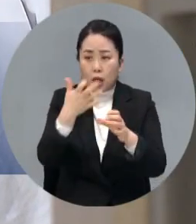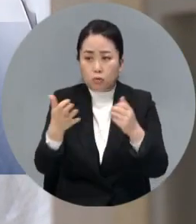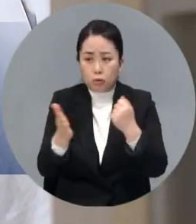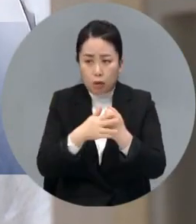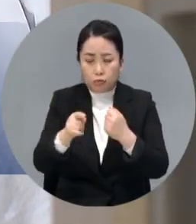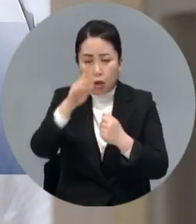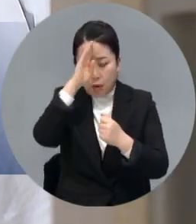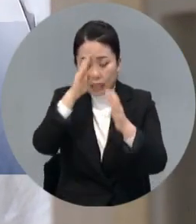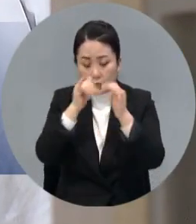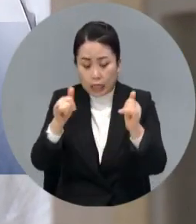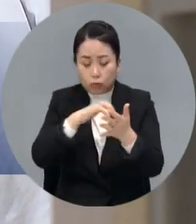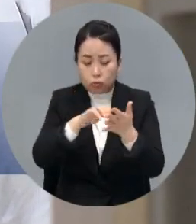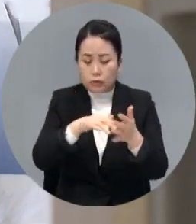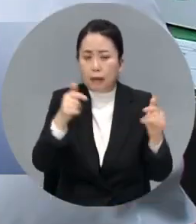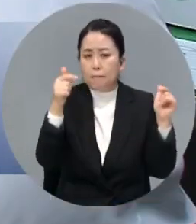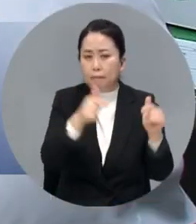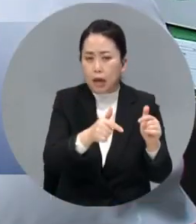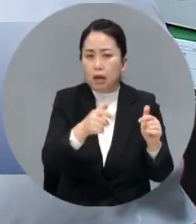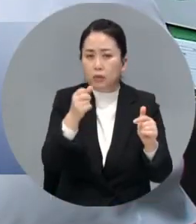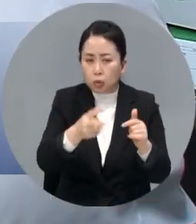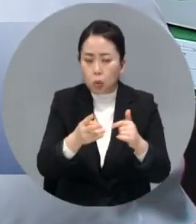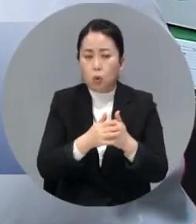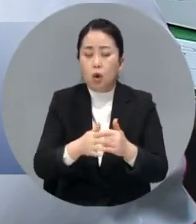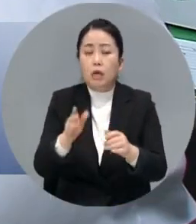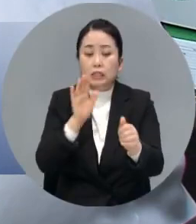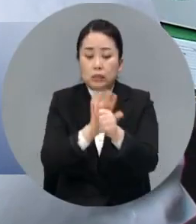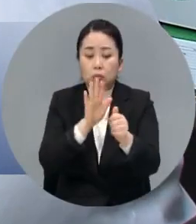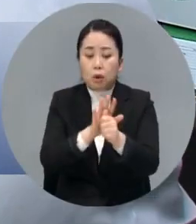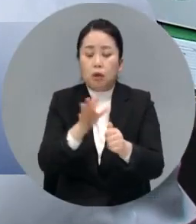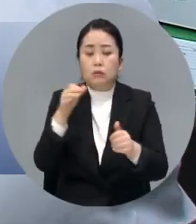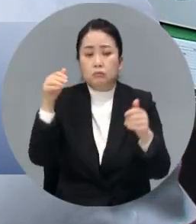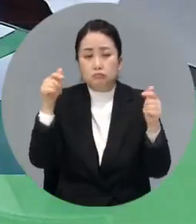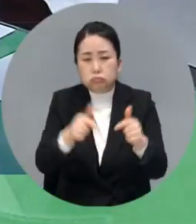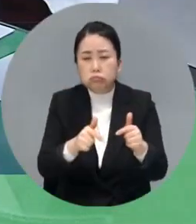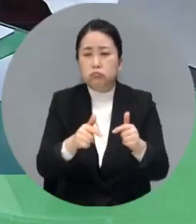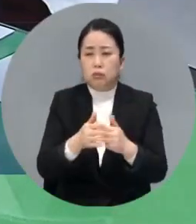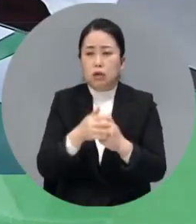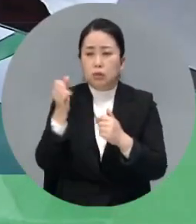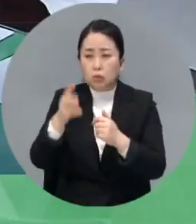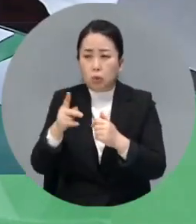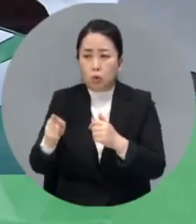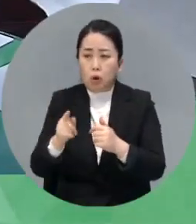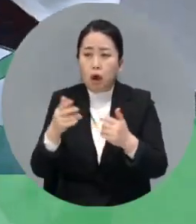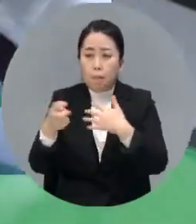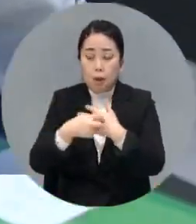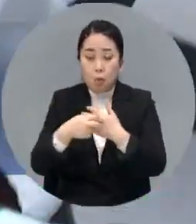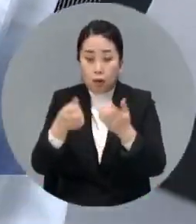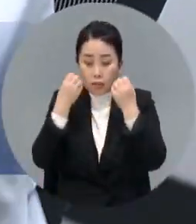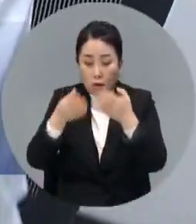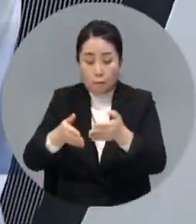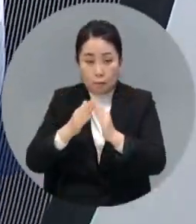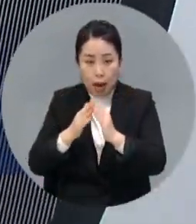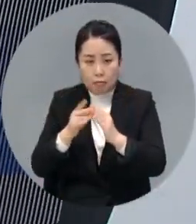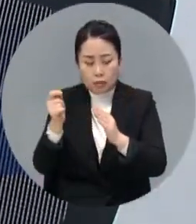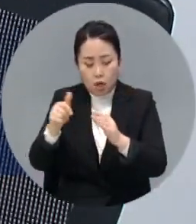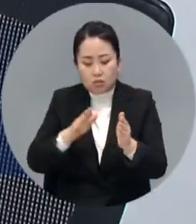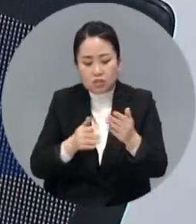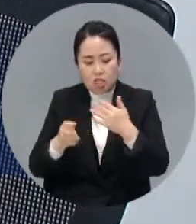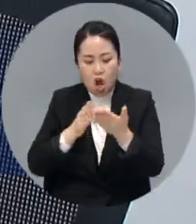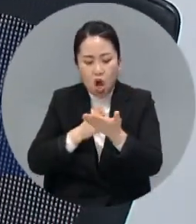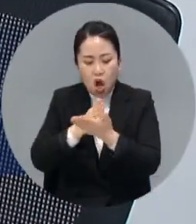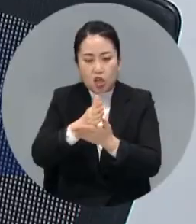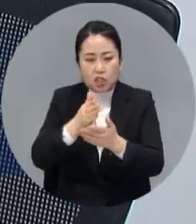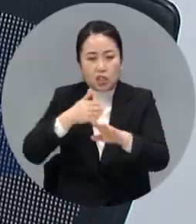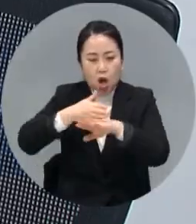환자는 이제 새로 개업한 병원이니까 이제 천천히 오를 거고 요 세 개의 곡선이 네. 서로 만나는 점이 지금